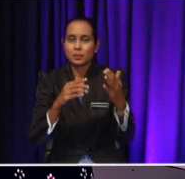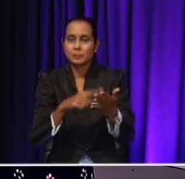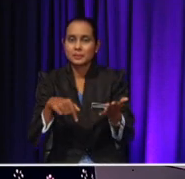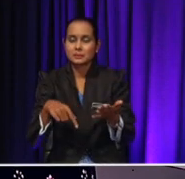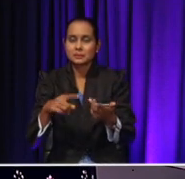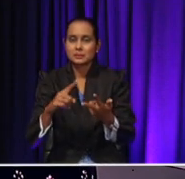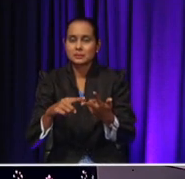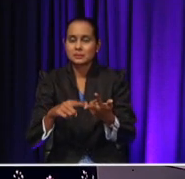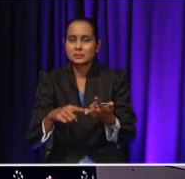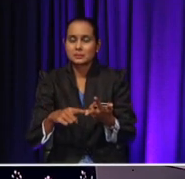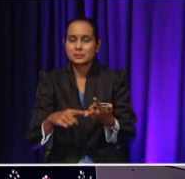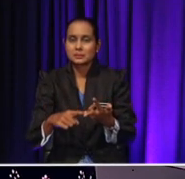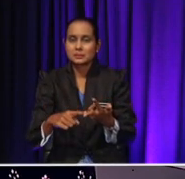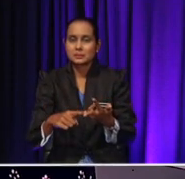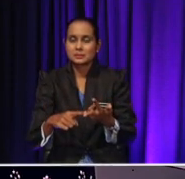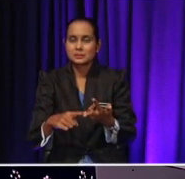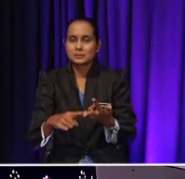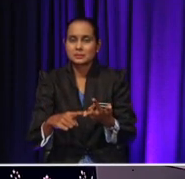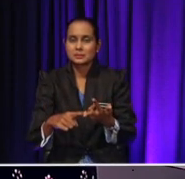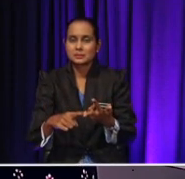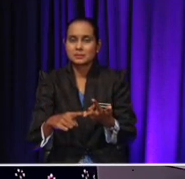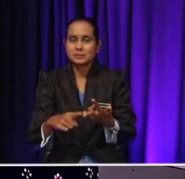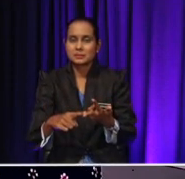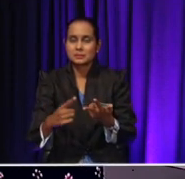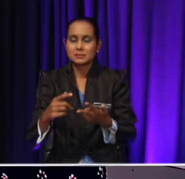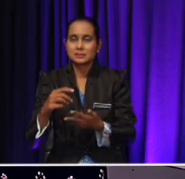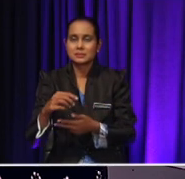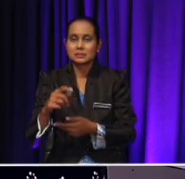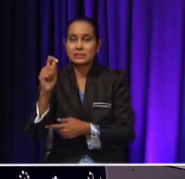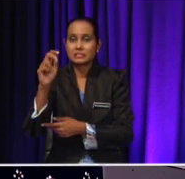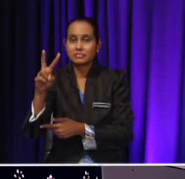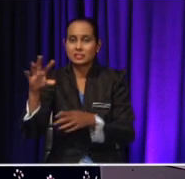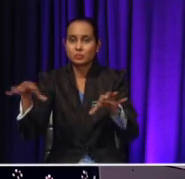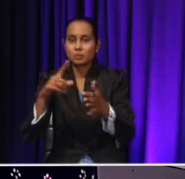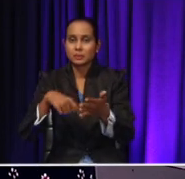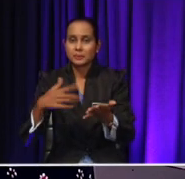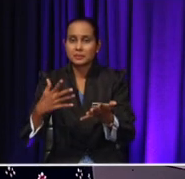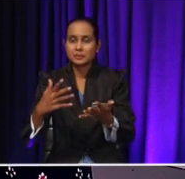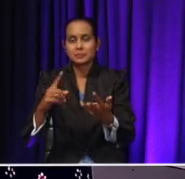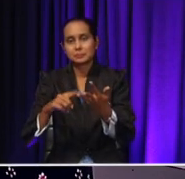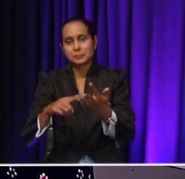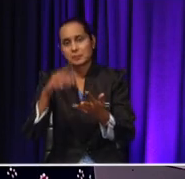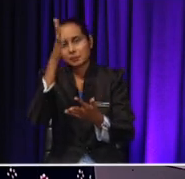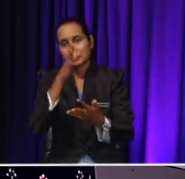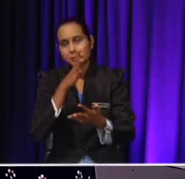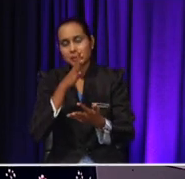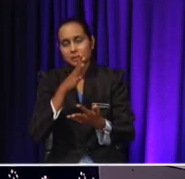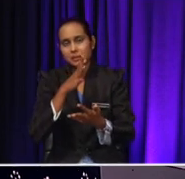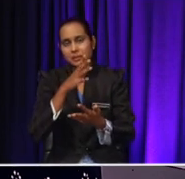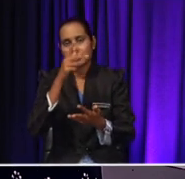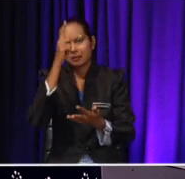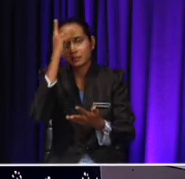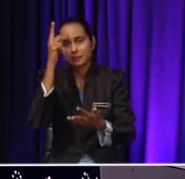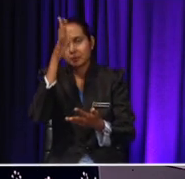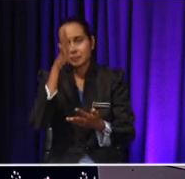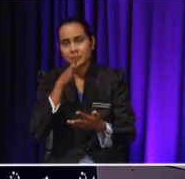seterusnya Dania menceritakan media massa dan akhir sekali pastinya Ibu bapel karena Ibu Bapak ini insan